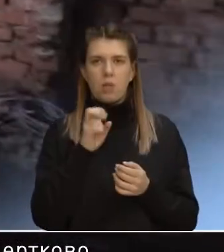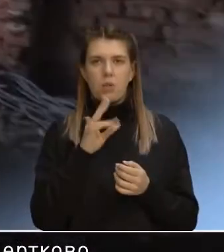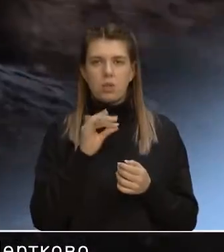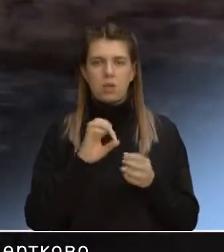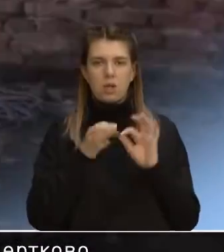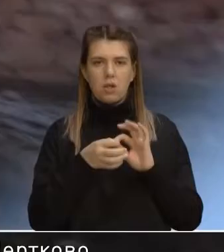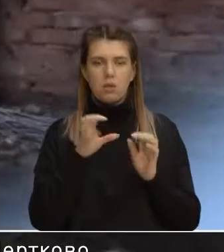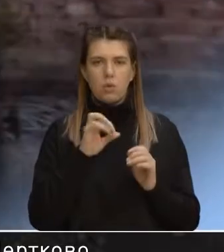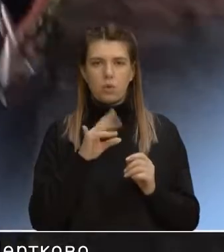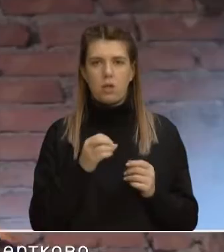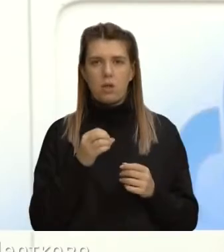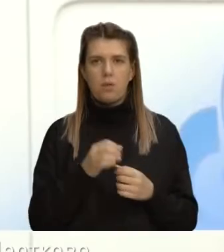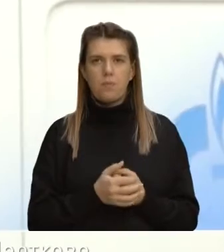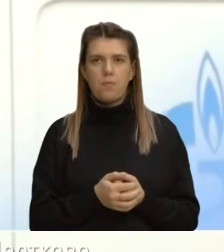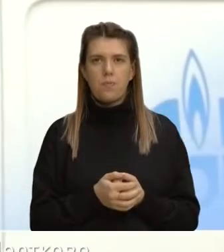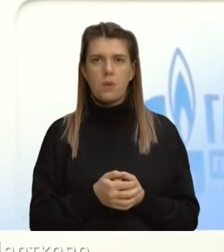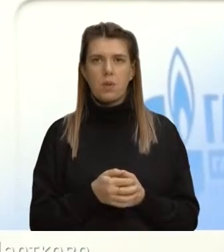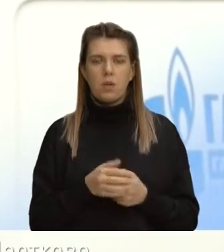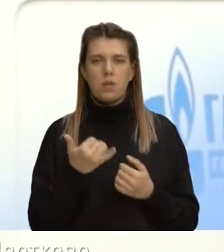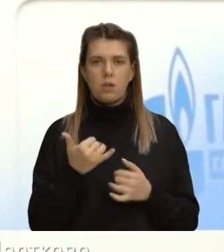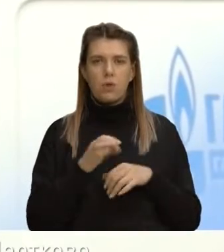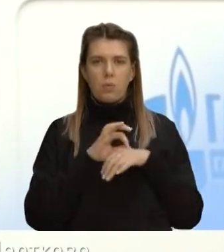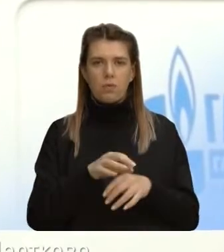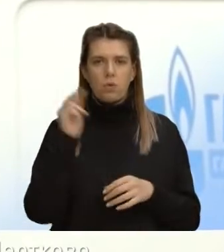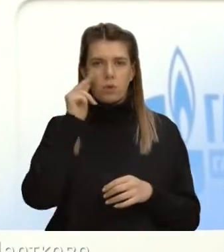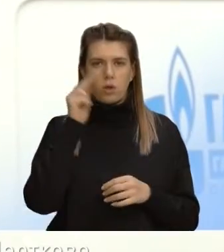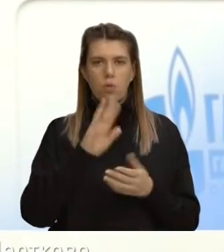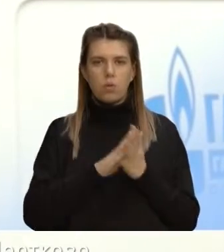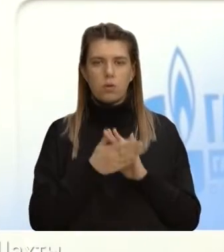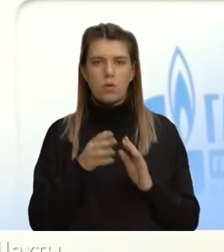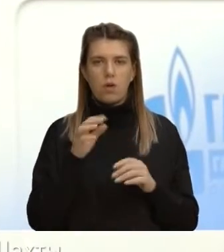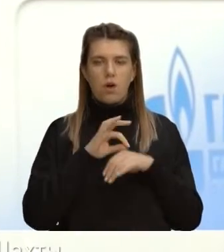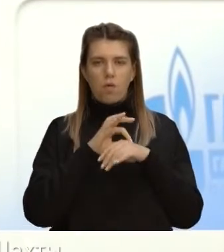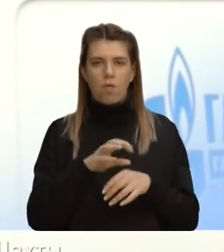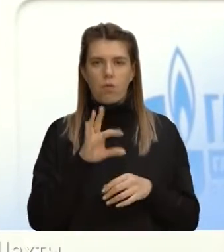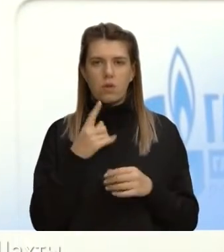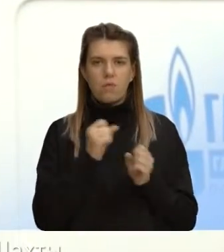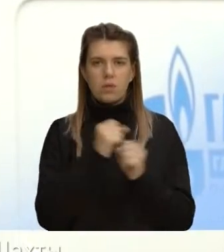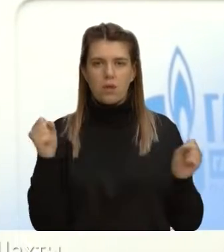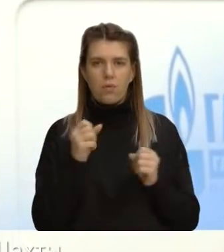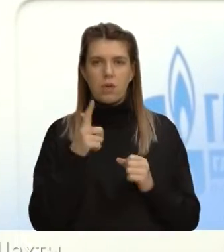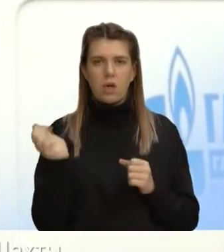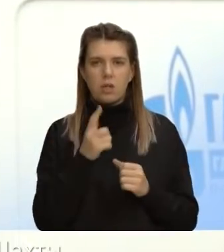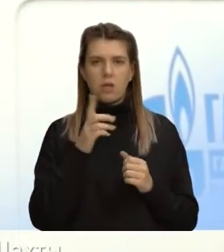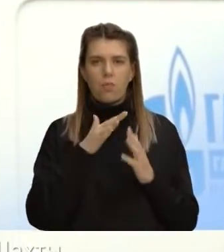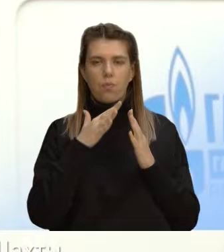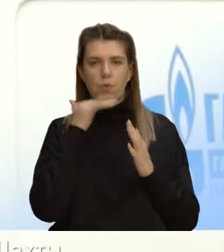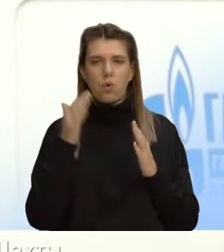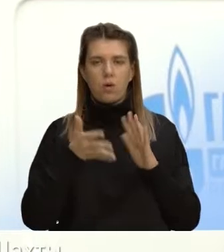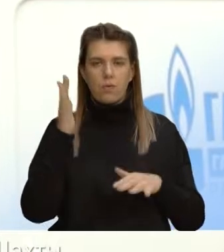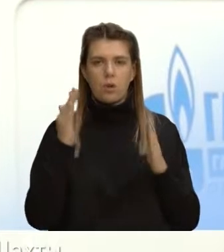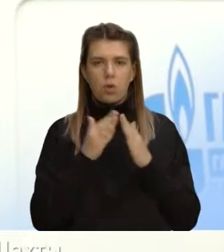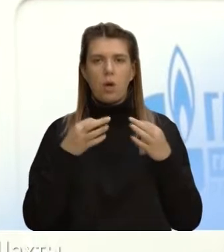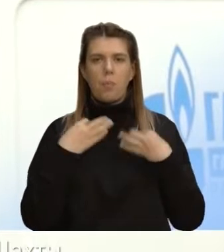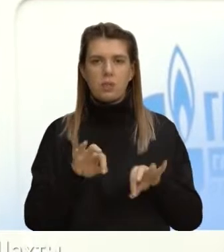теперь дело за медиками проведенное сегодня учение то условная водная взрыв газа многоквартирном жилом доме